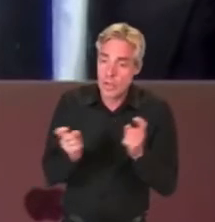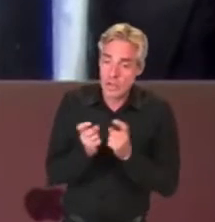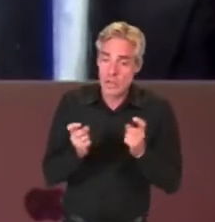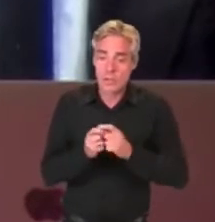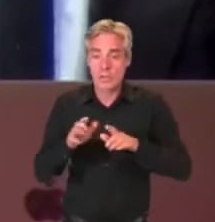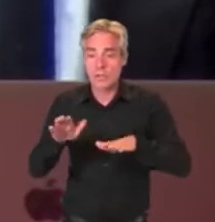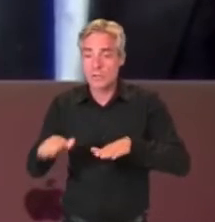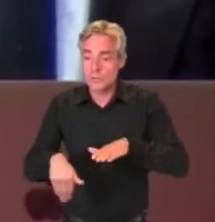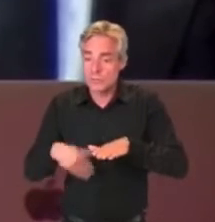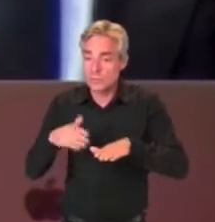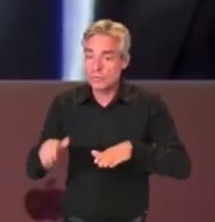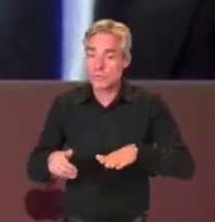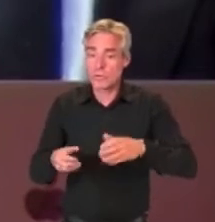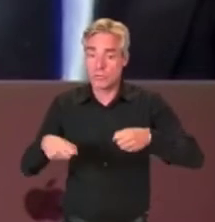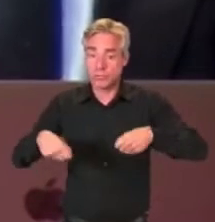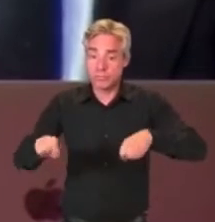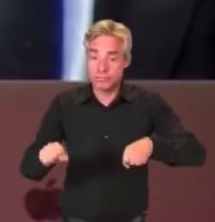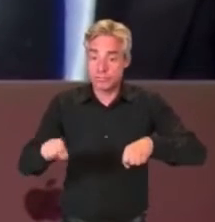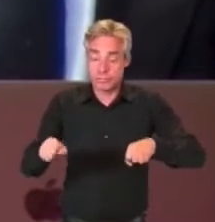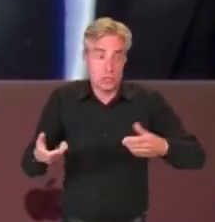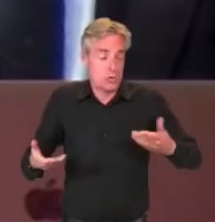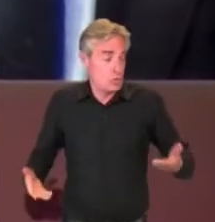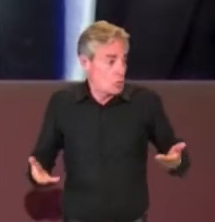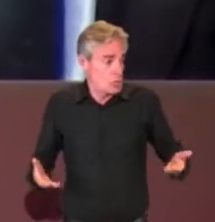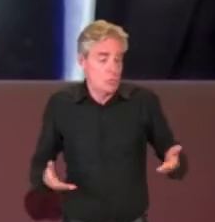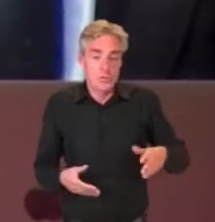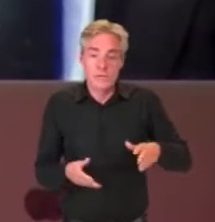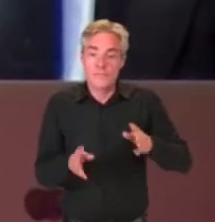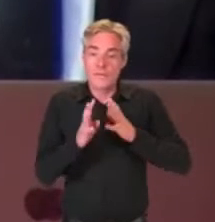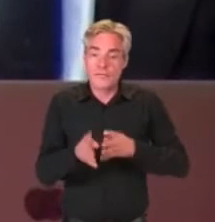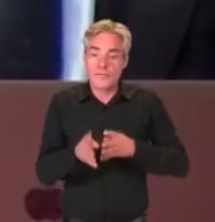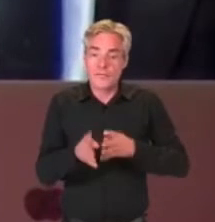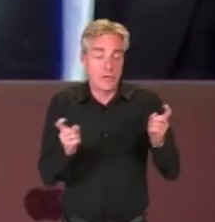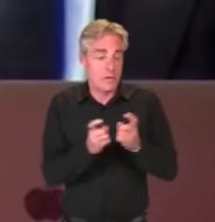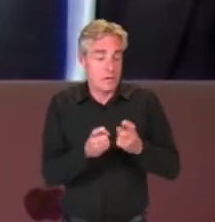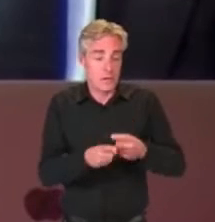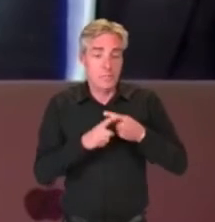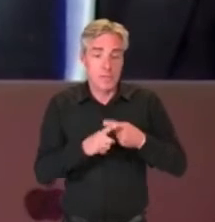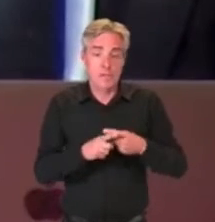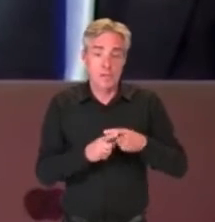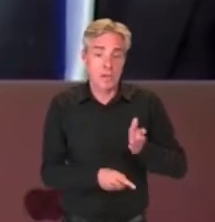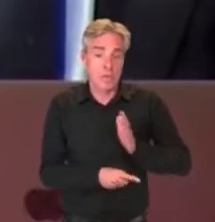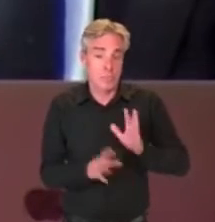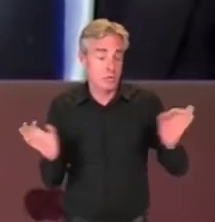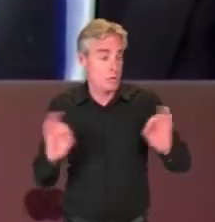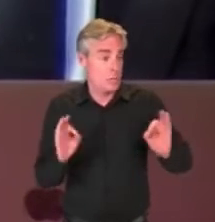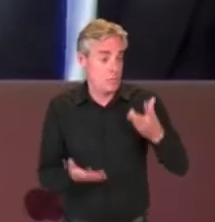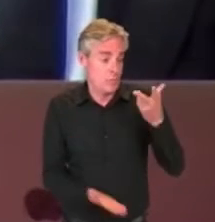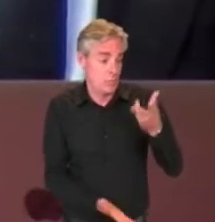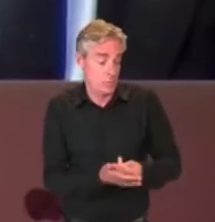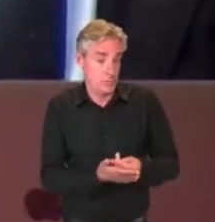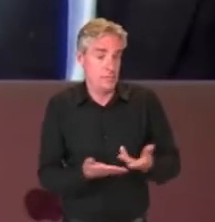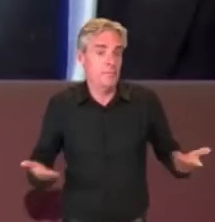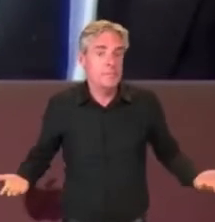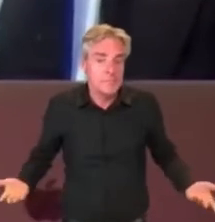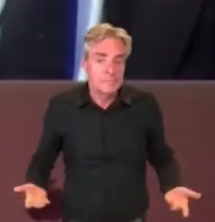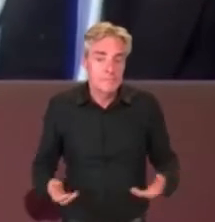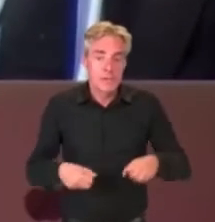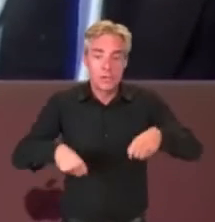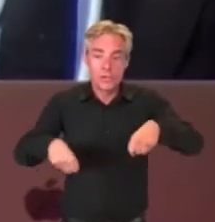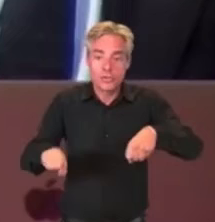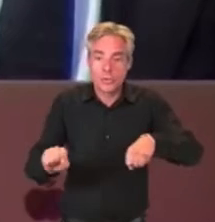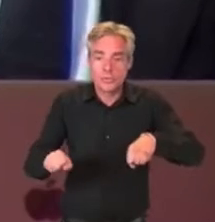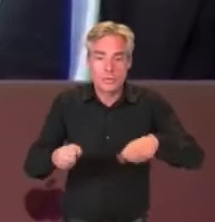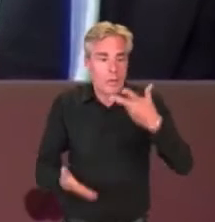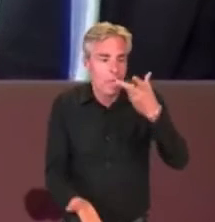territoire. On ne trouve pratiquement plus aucun vélo électrique partagé à Bordeaux. J'avais alerté, c'est arrivé. Les scooters, idem. Et